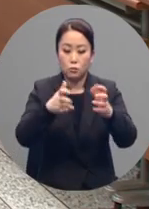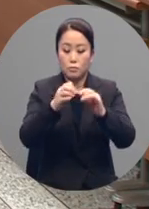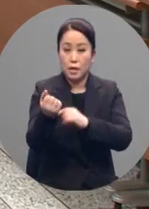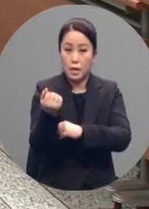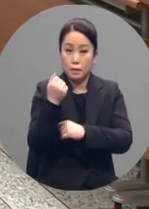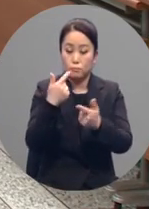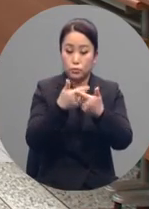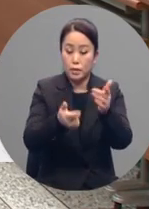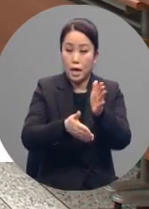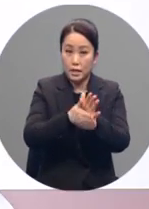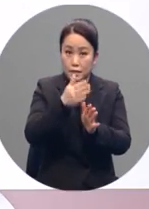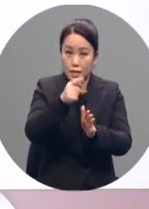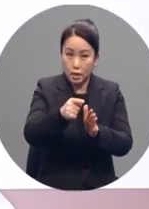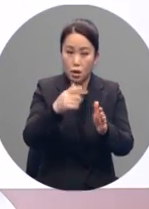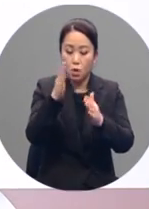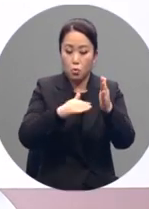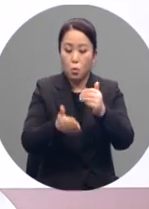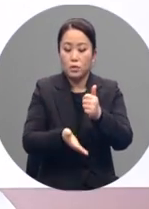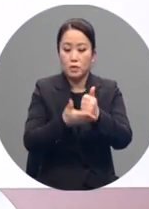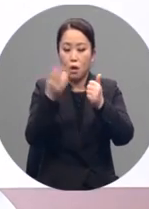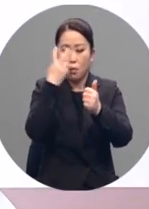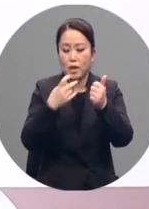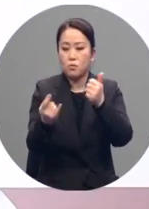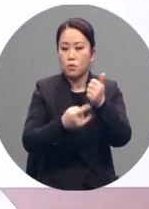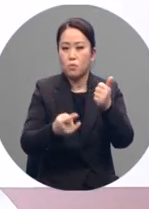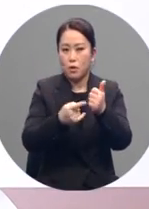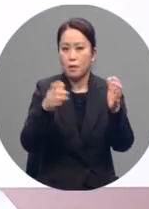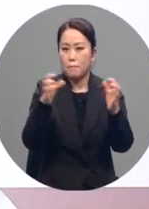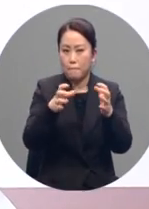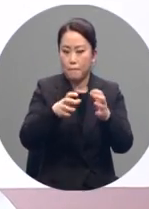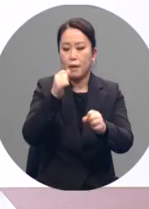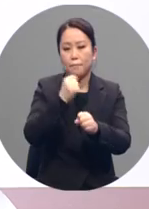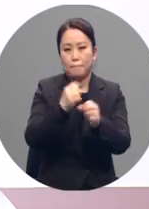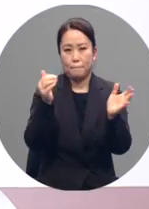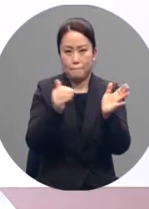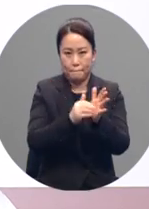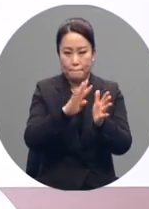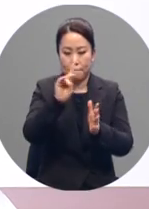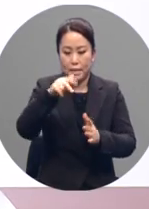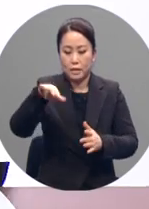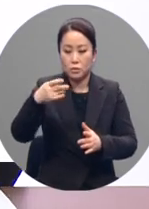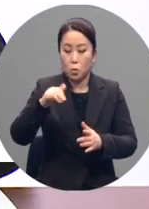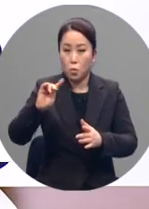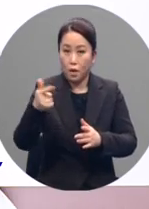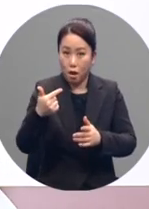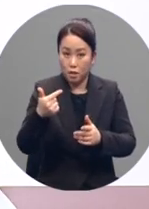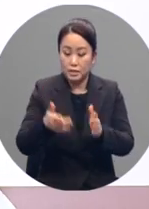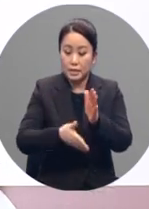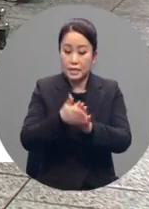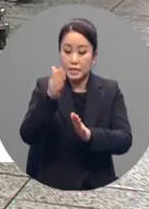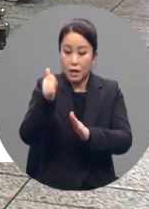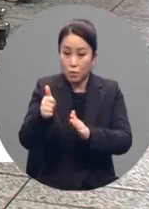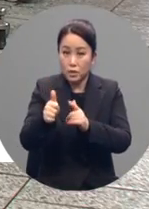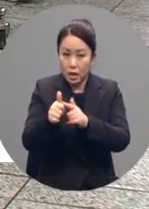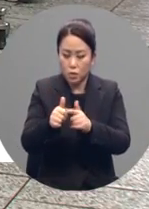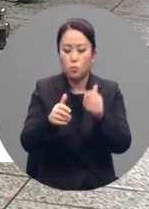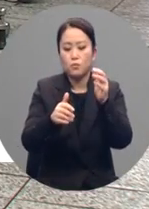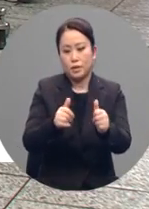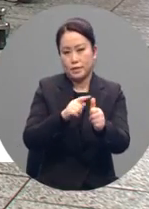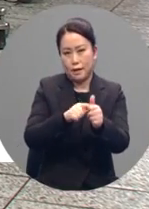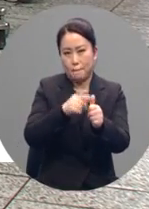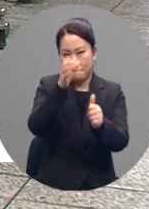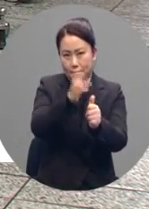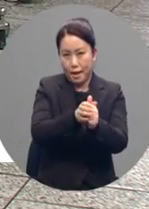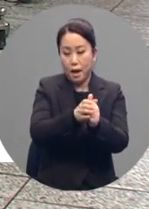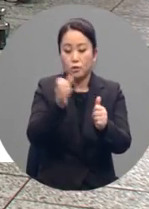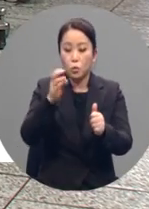국민의힘 부산시당 공천관리위원회 구성이 마무리됐습니다. 백종원 시당위원장이 위원장을 맡고 40대